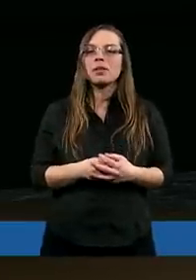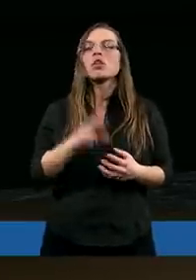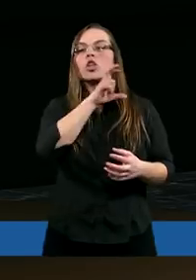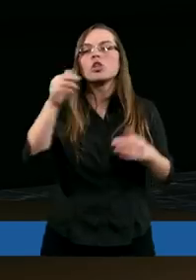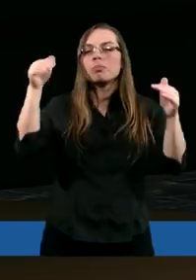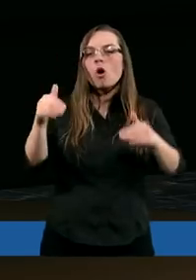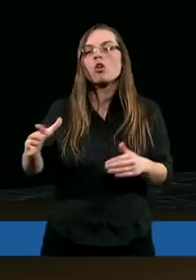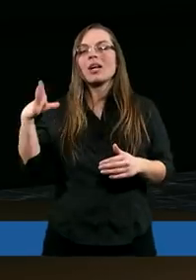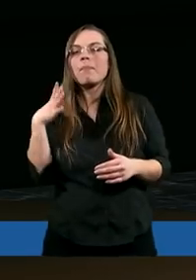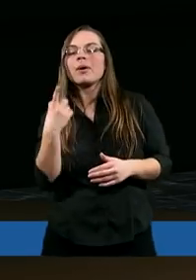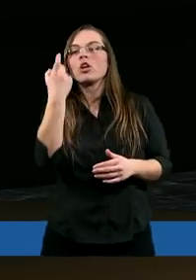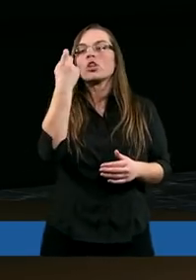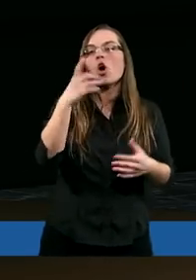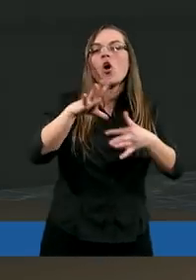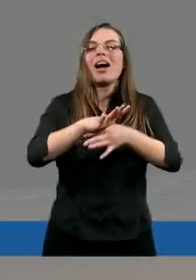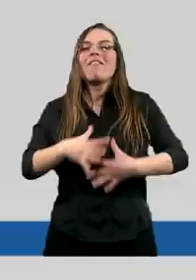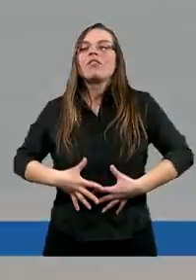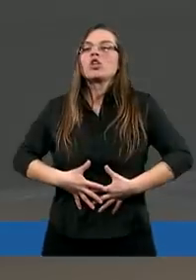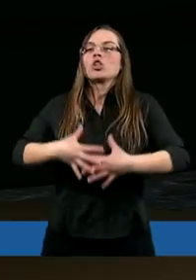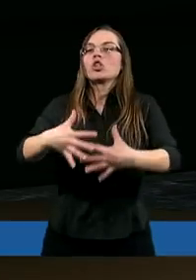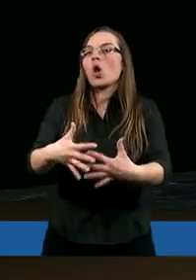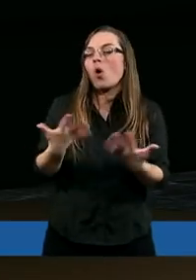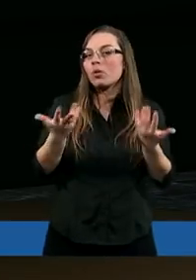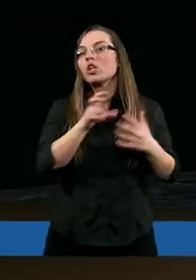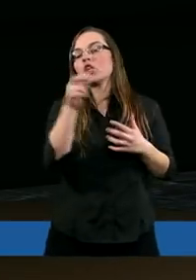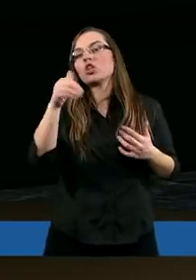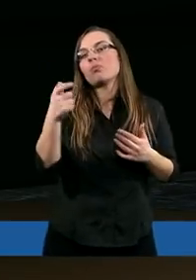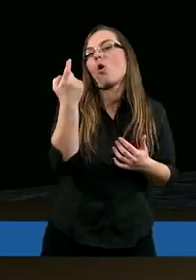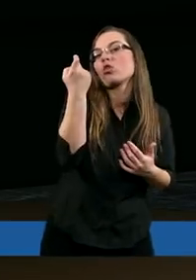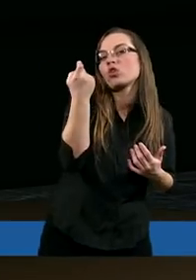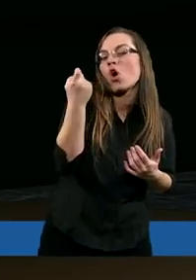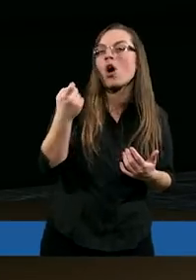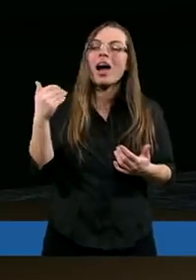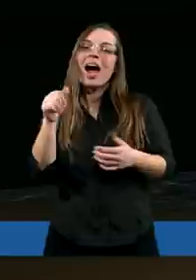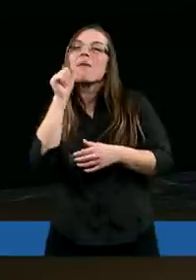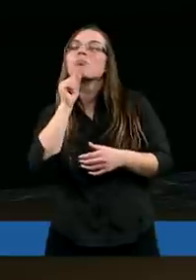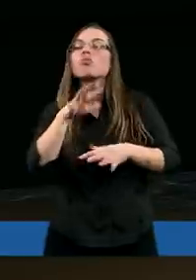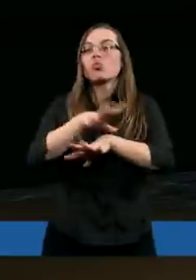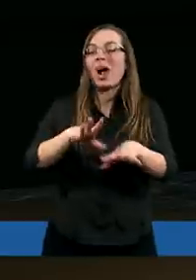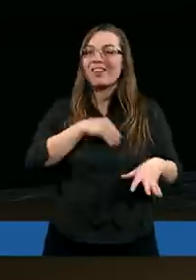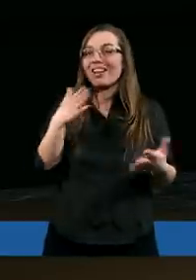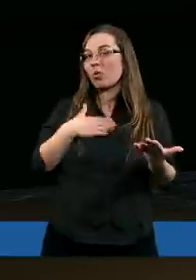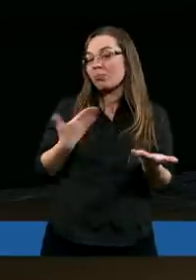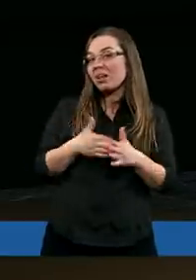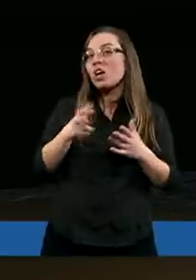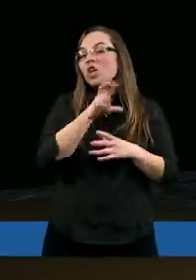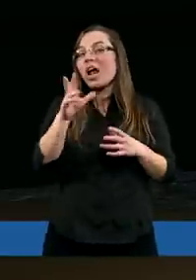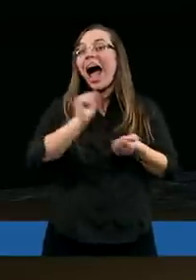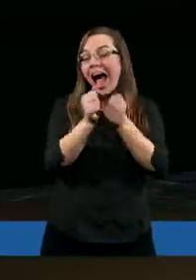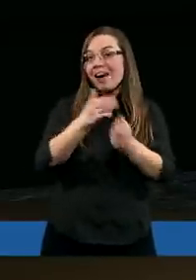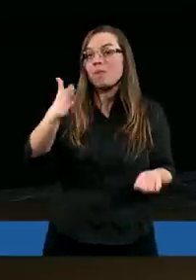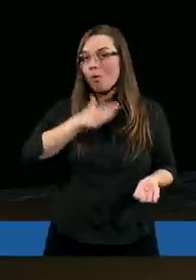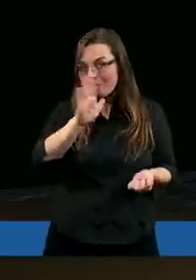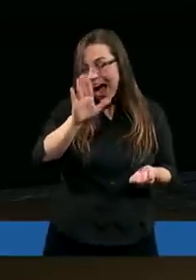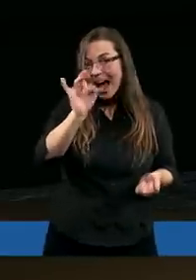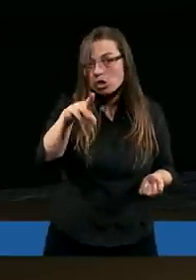można być trochę w ciąży? Czy można trochę Ducha Świętego mieć? Albo go masz,